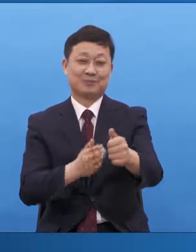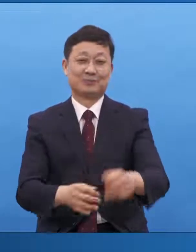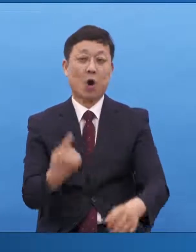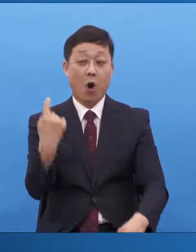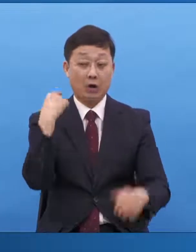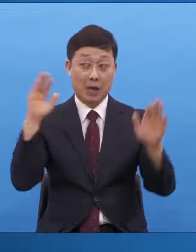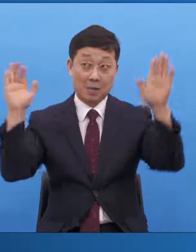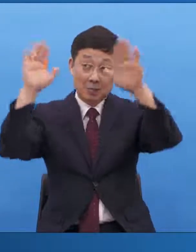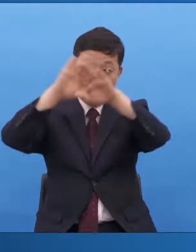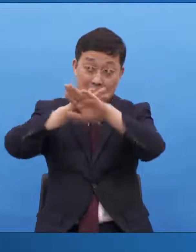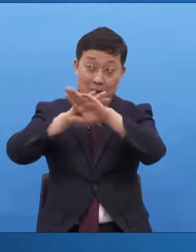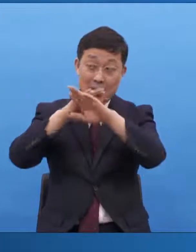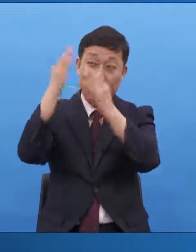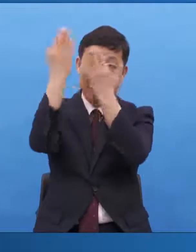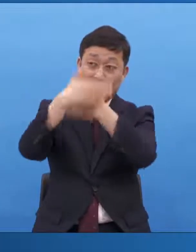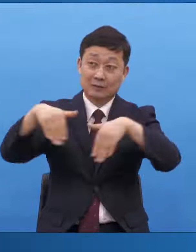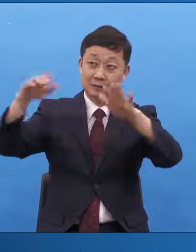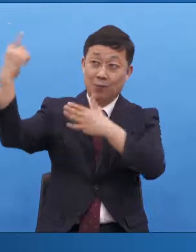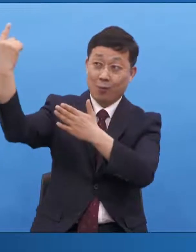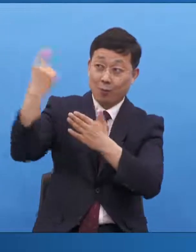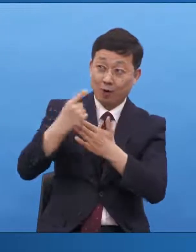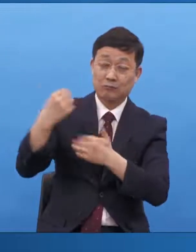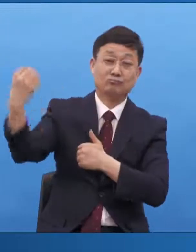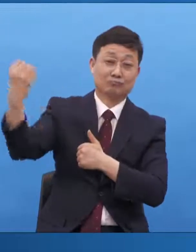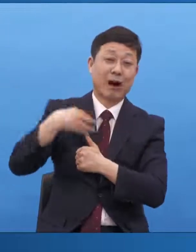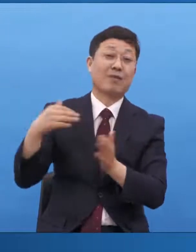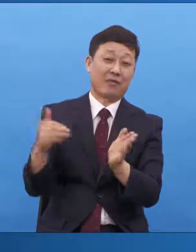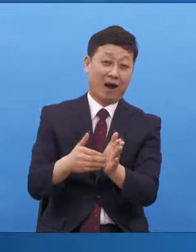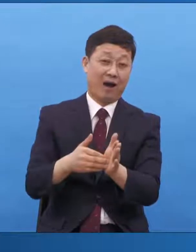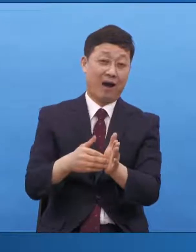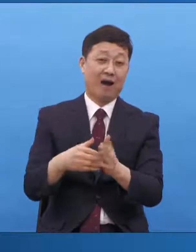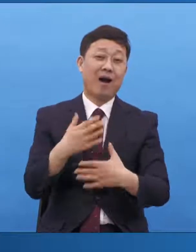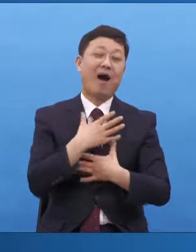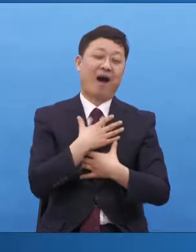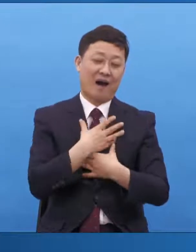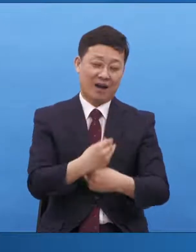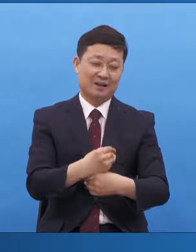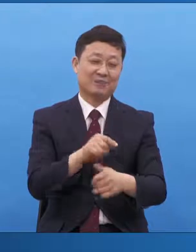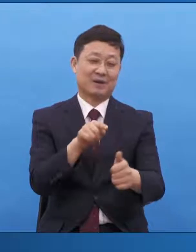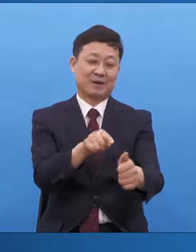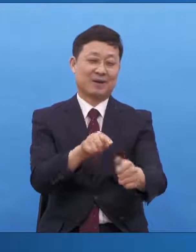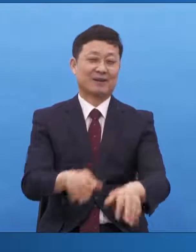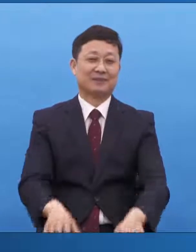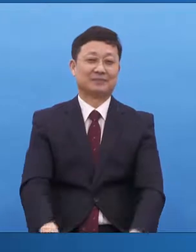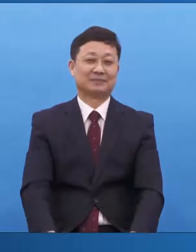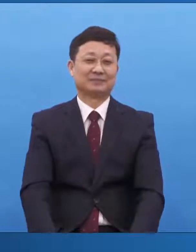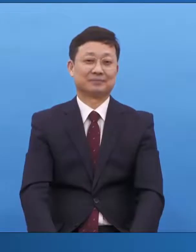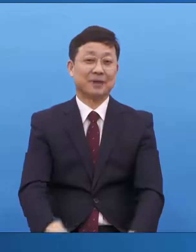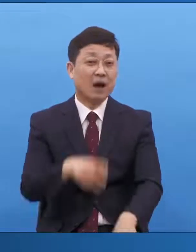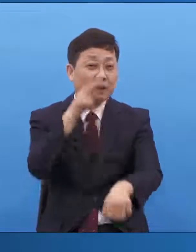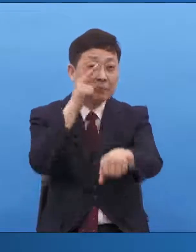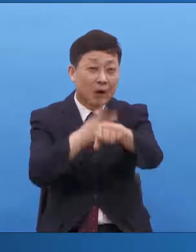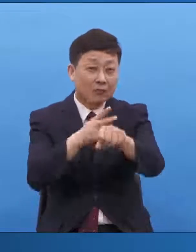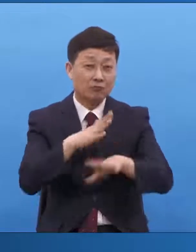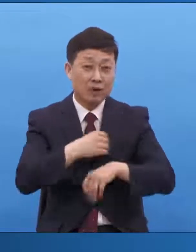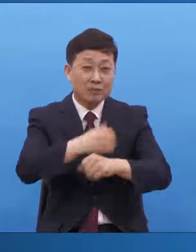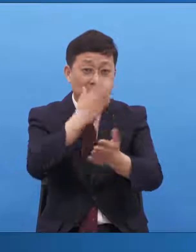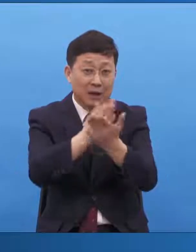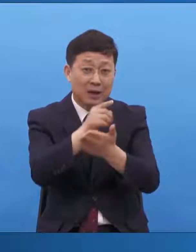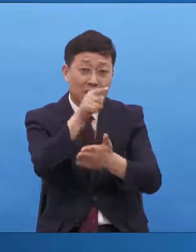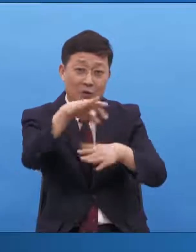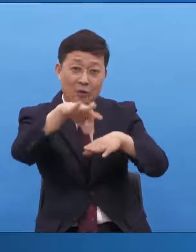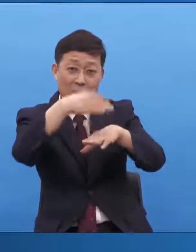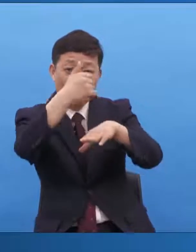okay. 어제 밤에 여호와의 사자가 내게도 서서 말했다. Last night, an angel Lord stood by my side and said. 바울아, 두려워 말라. 가이사